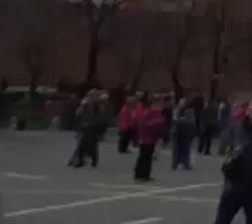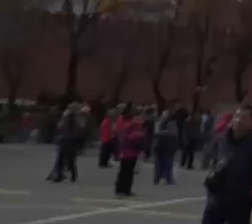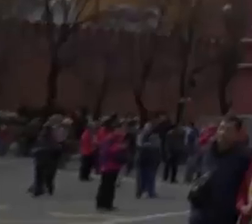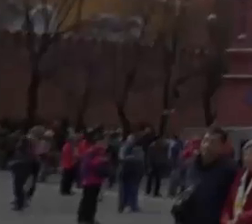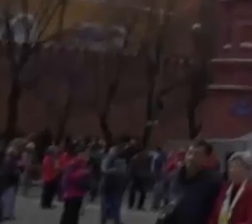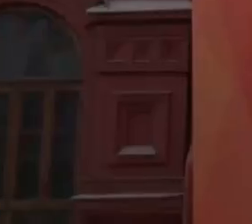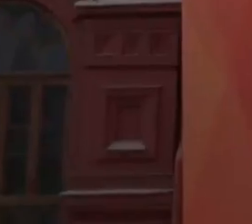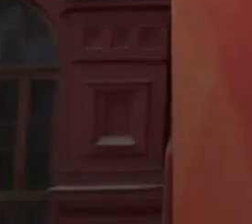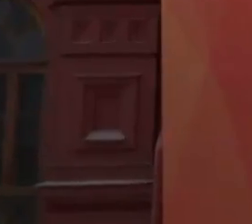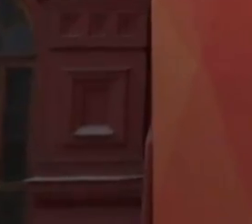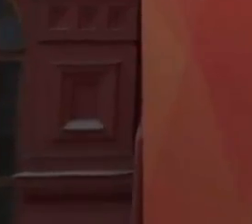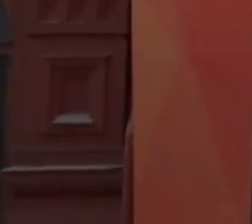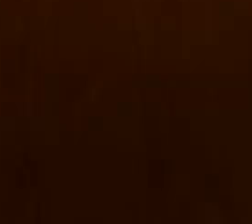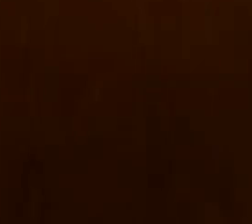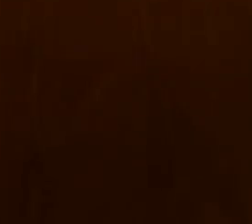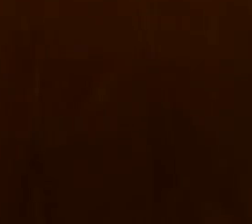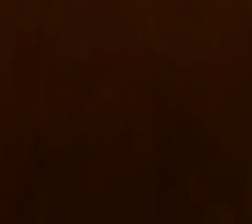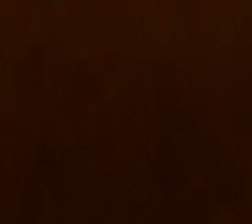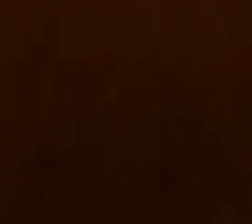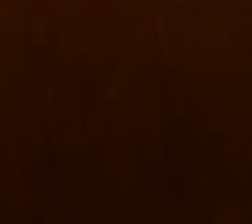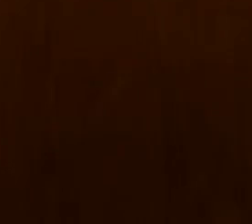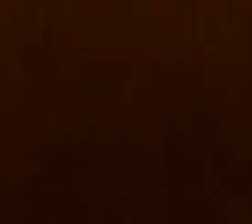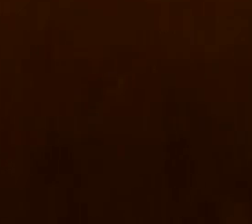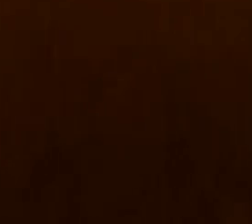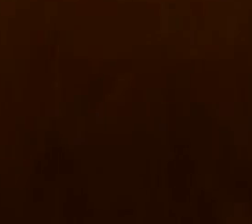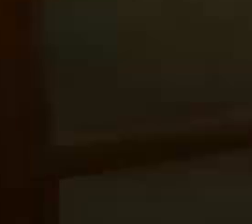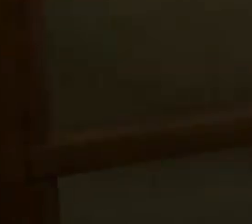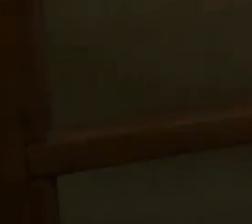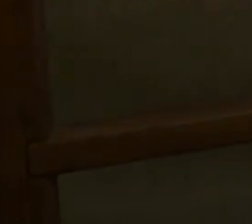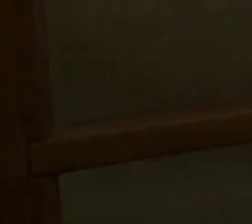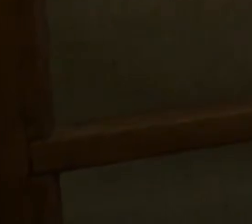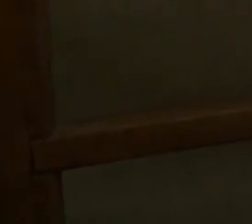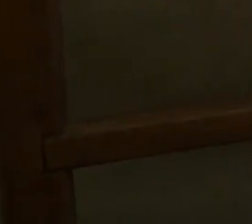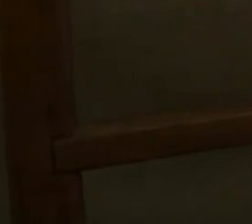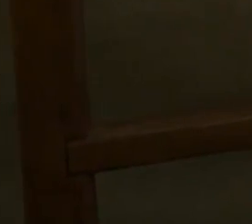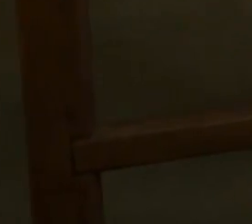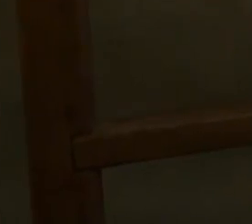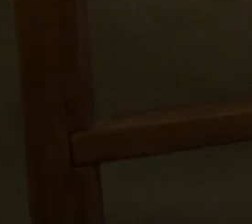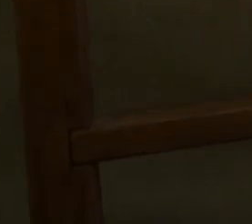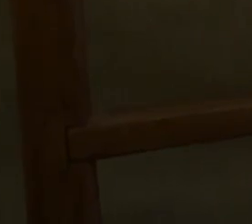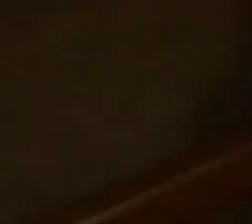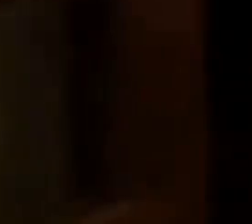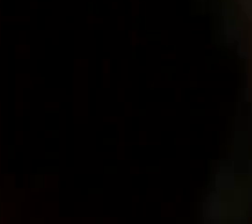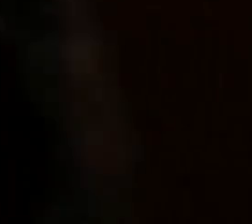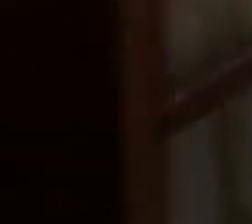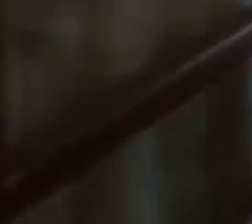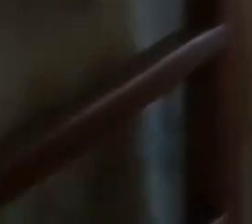מסע לארץ המונדיאל. Now it costs $10. On the World Cup it will